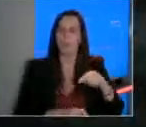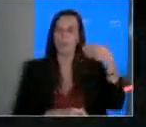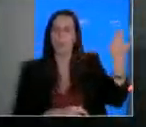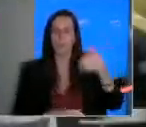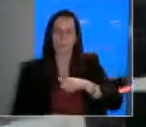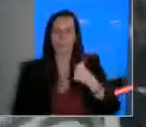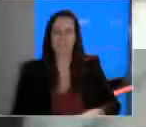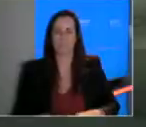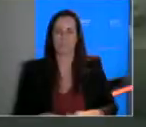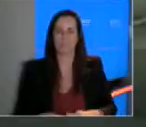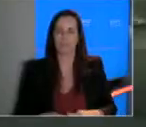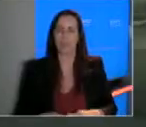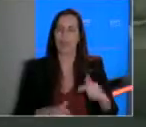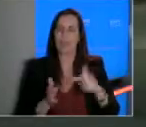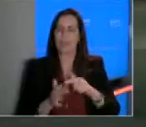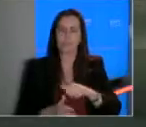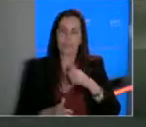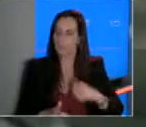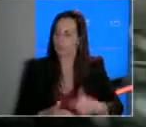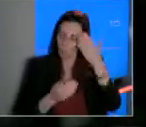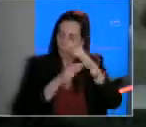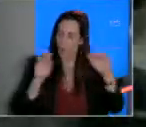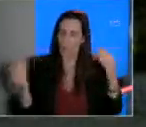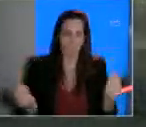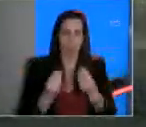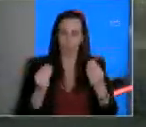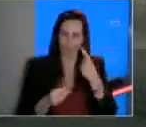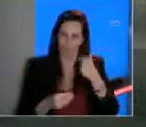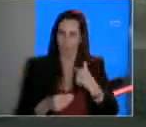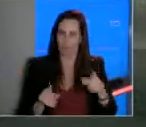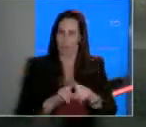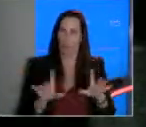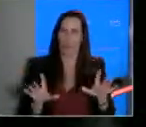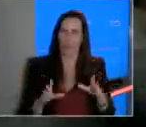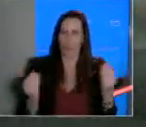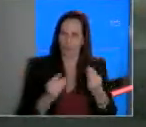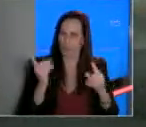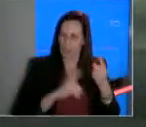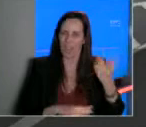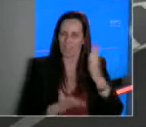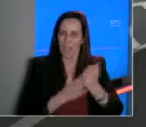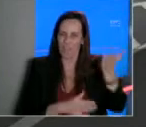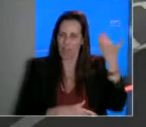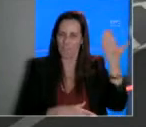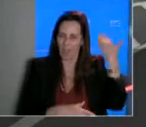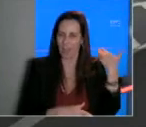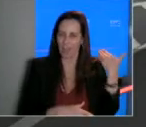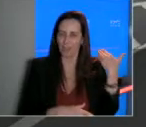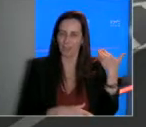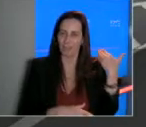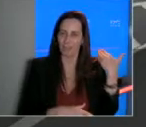מבחוץ, מחוץ לסין. ולכן סין מודיע היום משהו שלנו נשמע כמו משהו שקרה בעבר